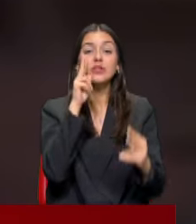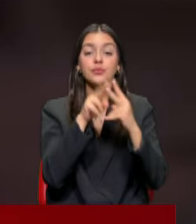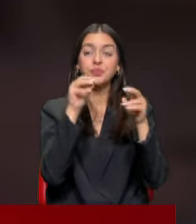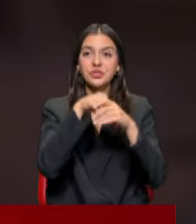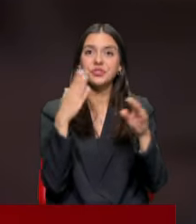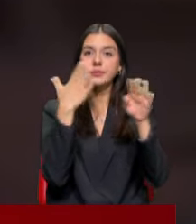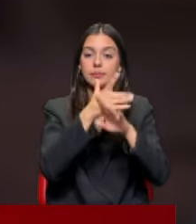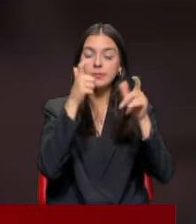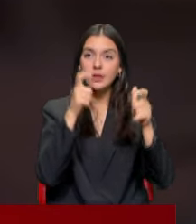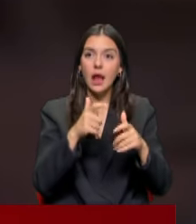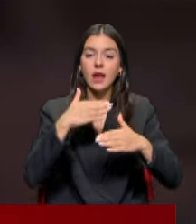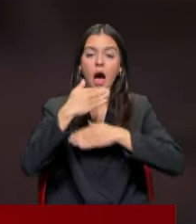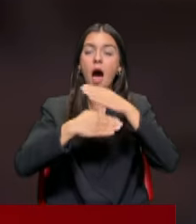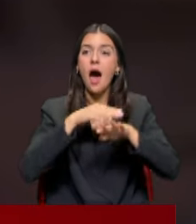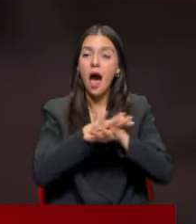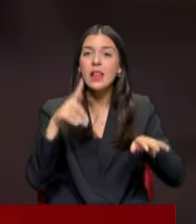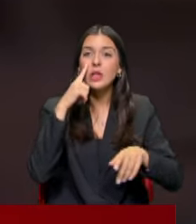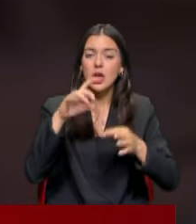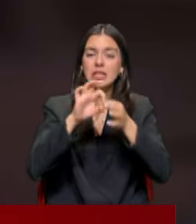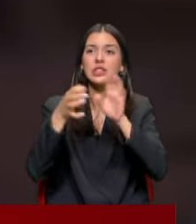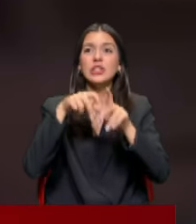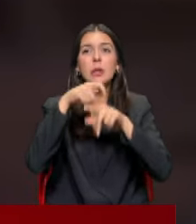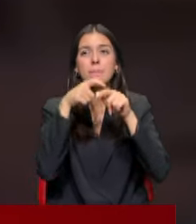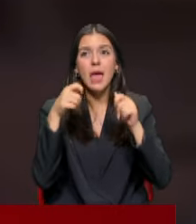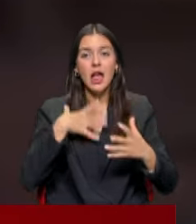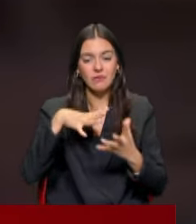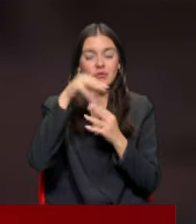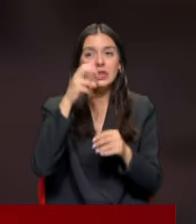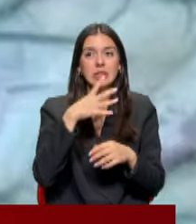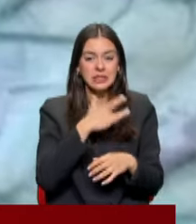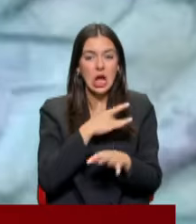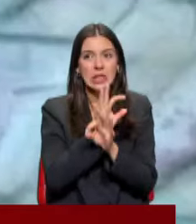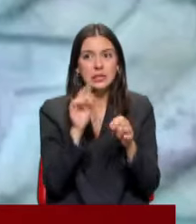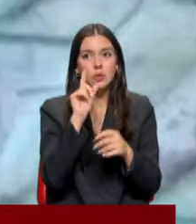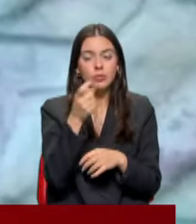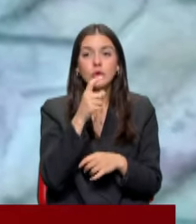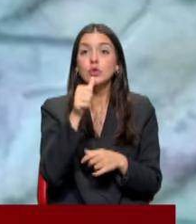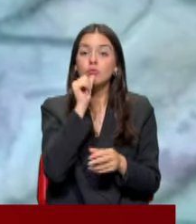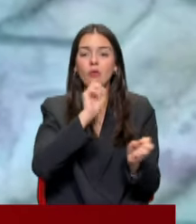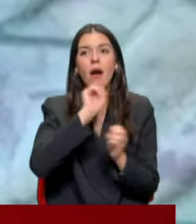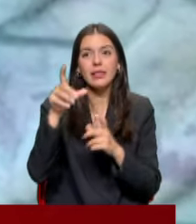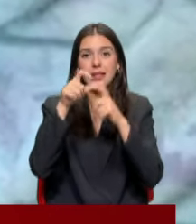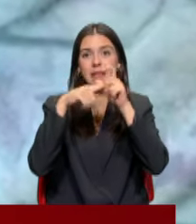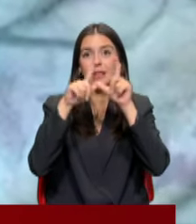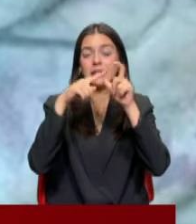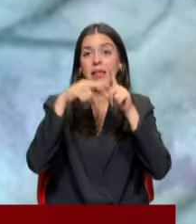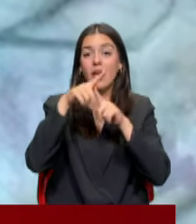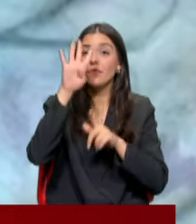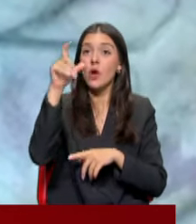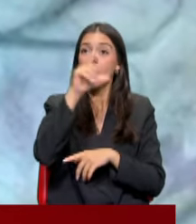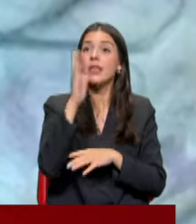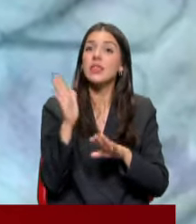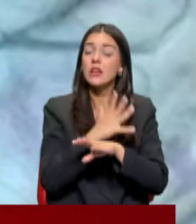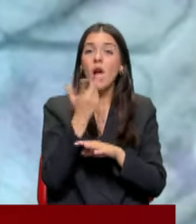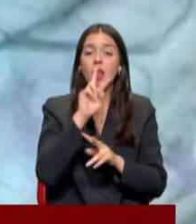için gittiği yerden halıya sarılı, zincirlere bağlı cansız bedeni çıkarıldı, suya atıldı Sedef Güler'in. 4 ay geçti, adli